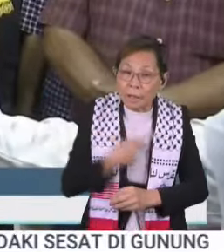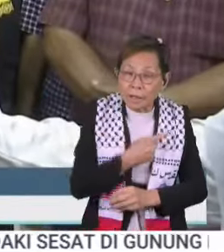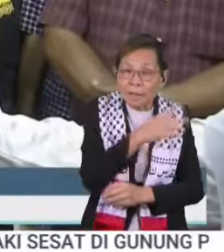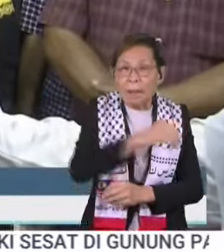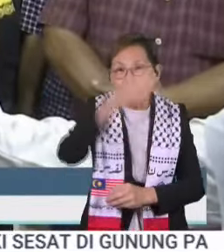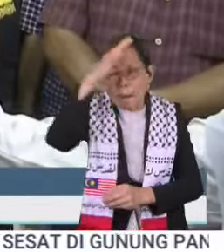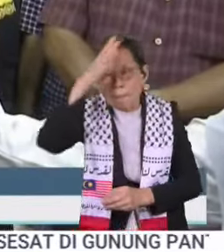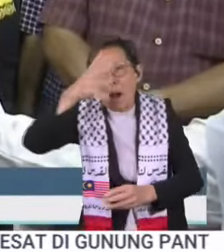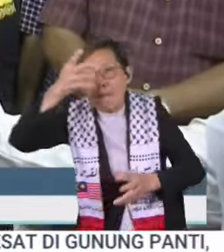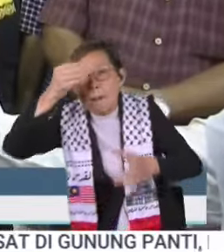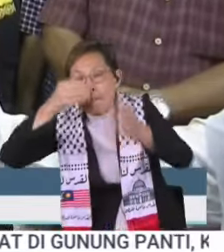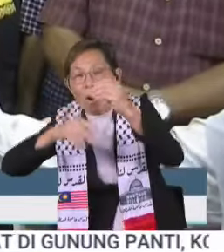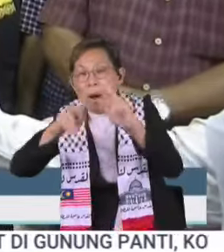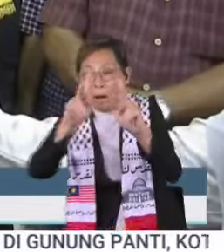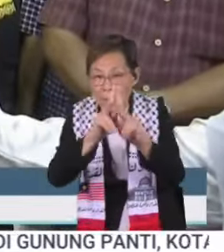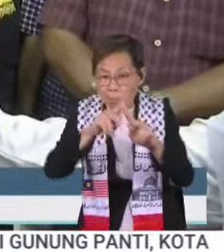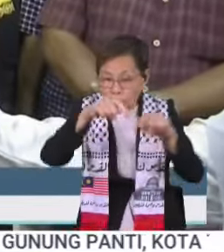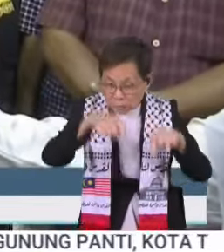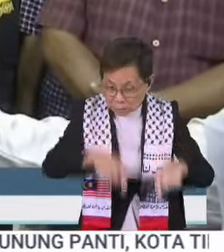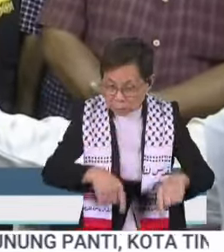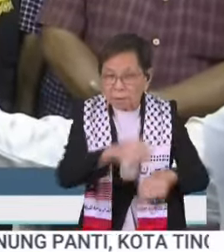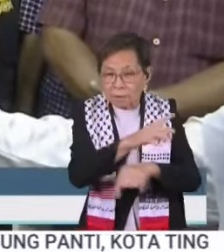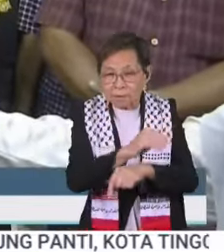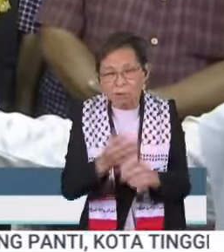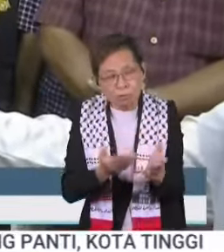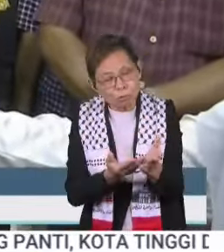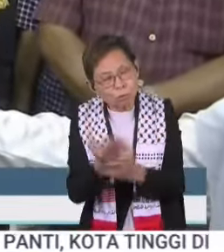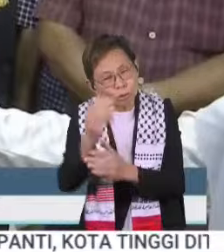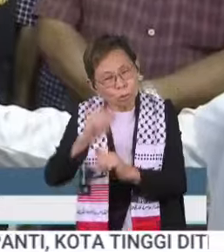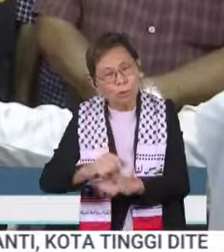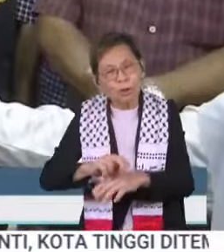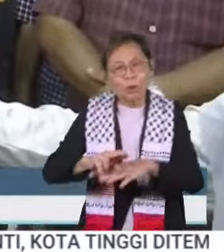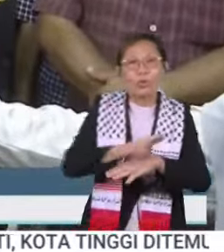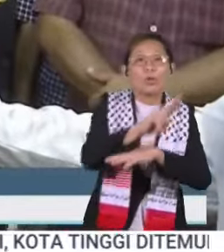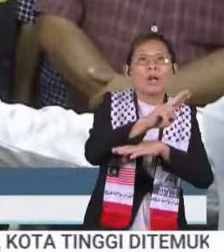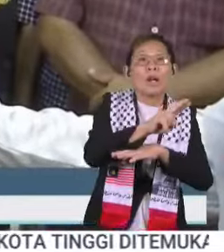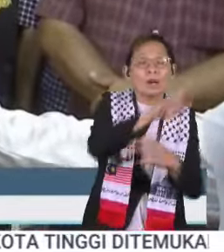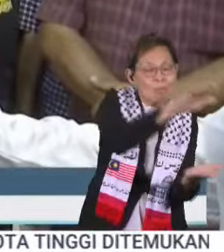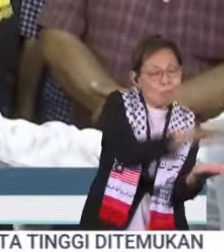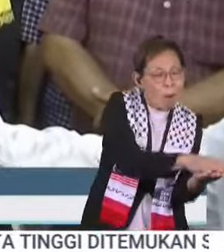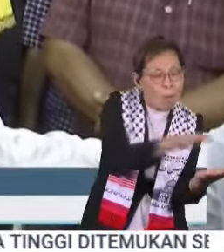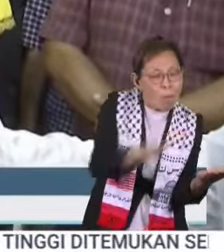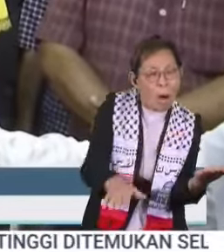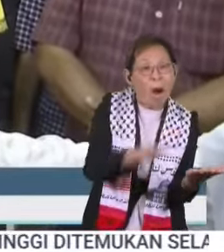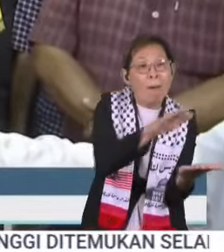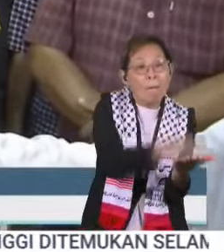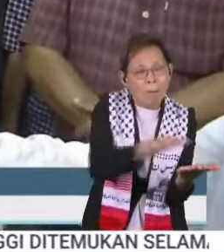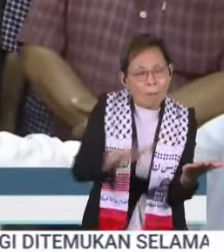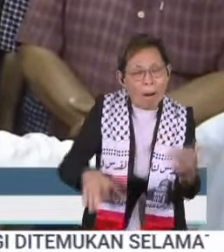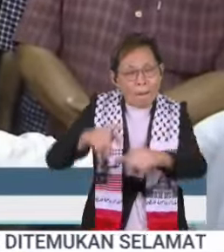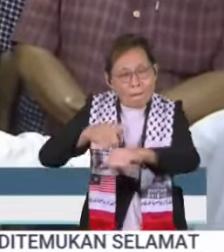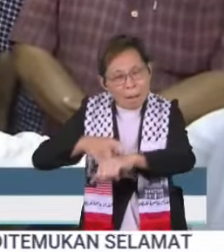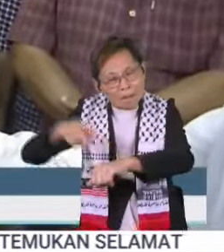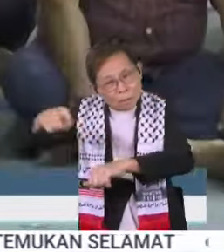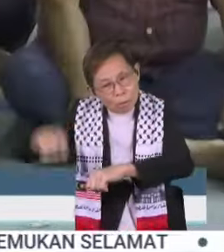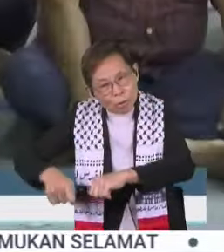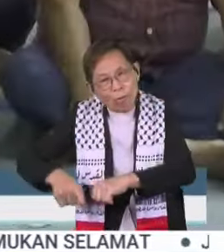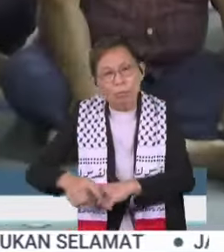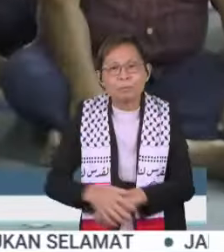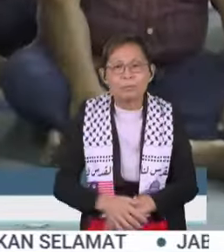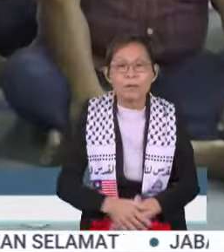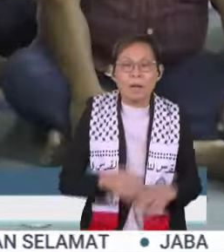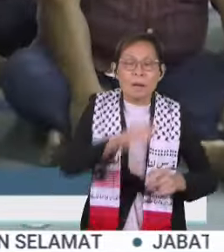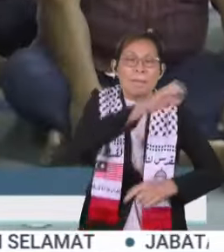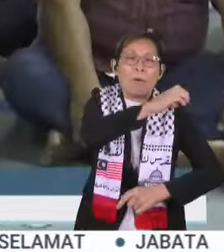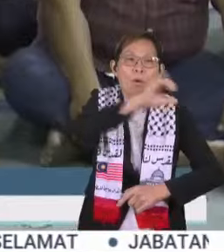b kita di kampunganku ini dan seterusnya dapat mempraktiknya ya di masa yang diperlukan sementara